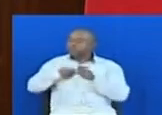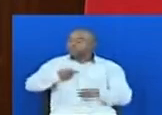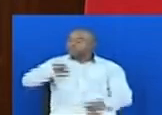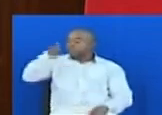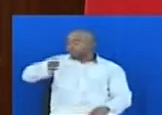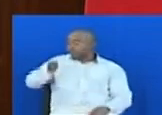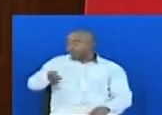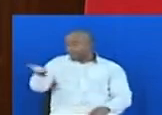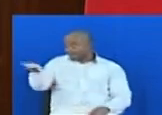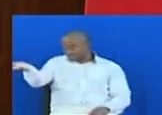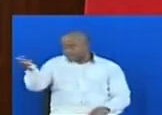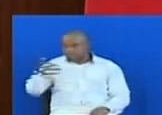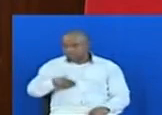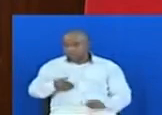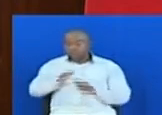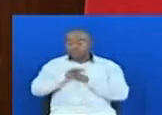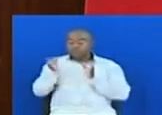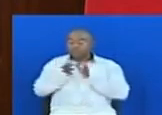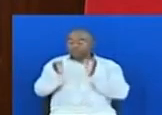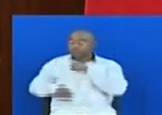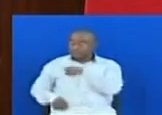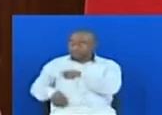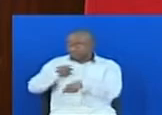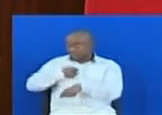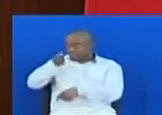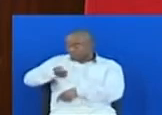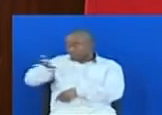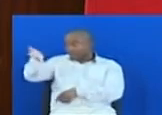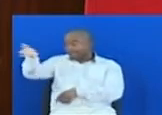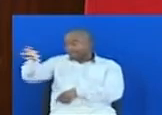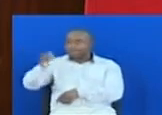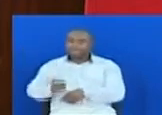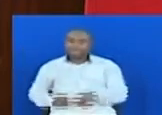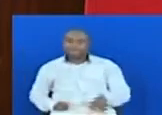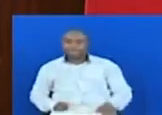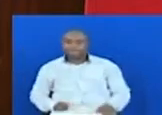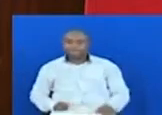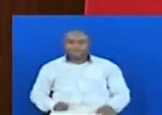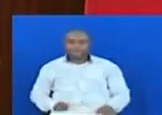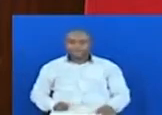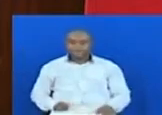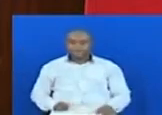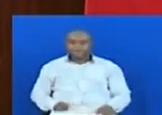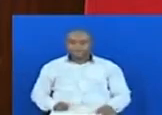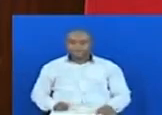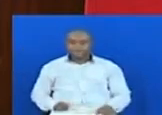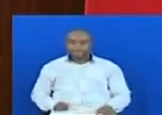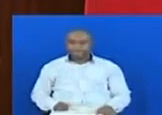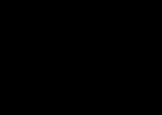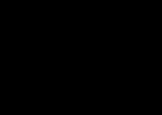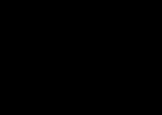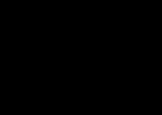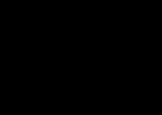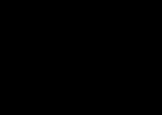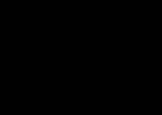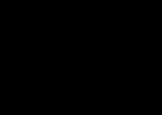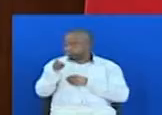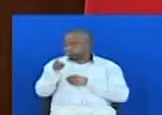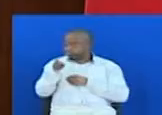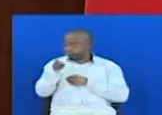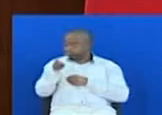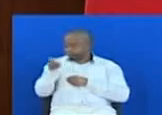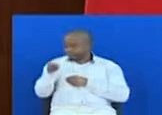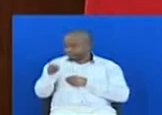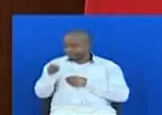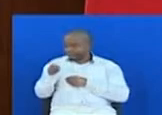Naomba nichukue fursa hii nikupongeze kwa sababu katika mambo ambayo pengine yanaweza tu